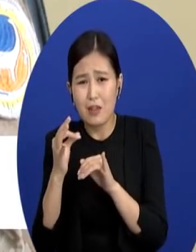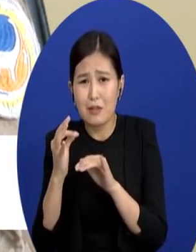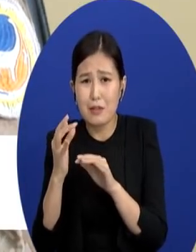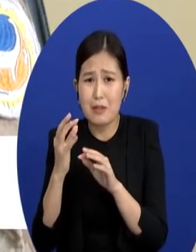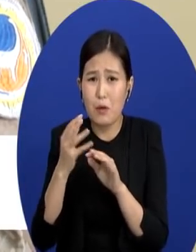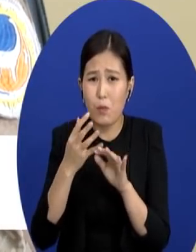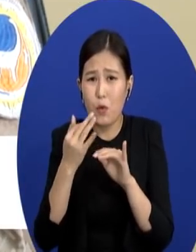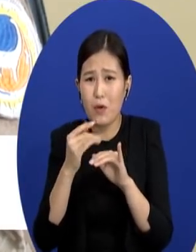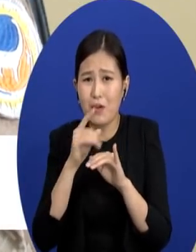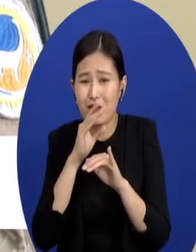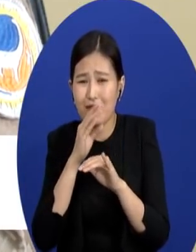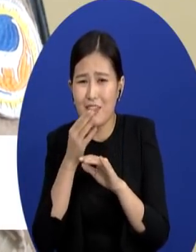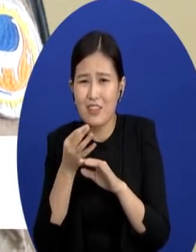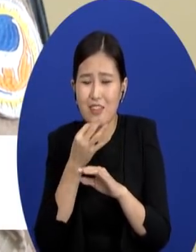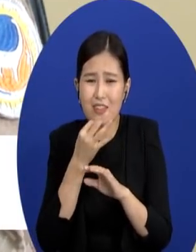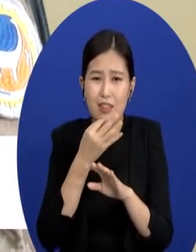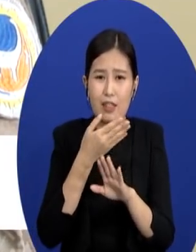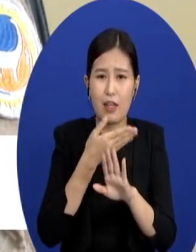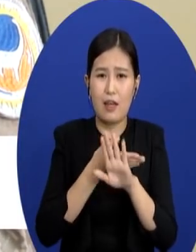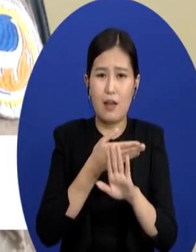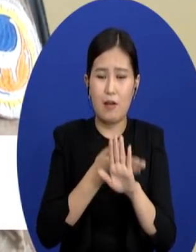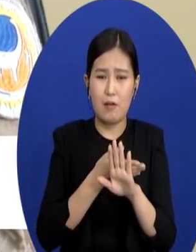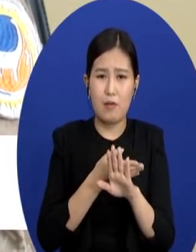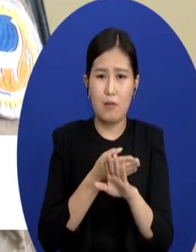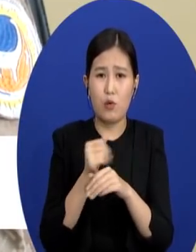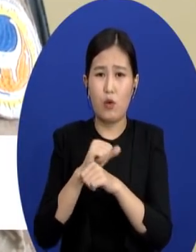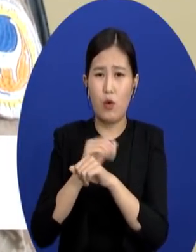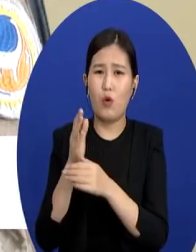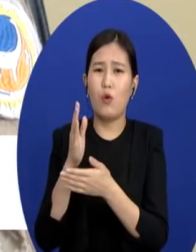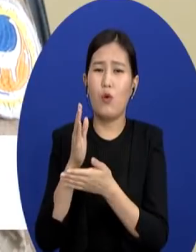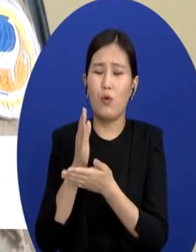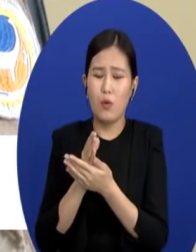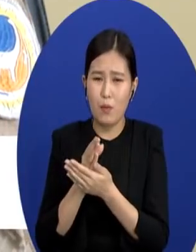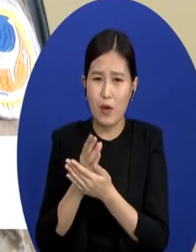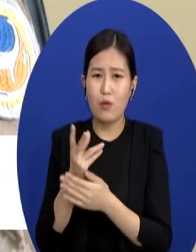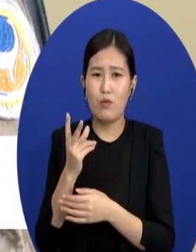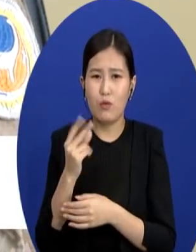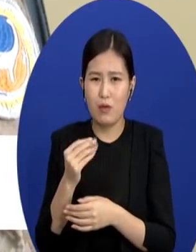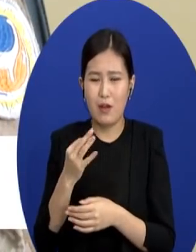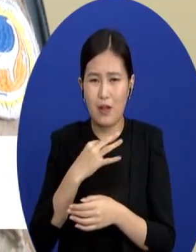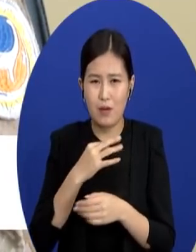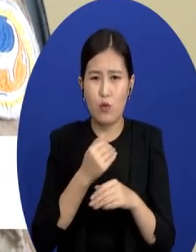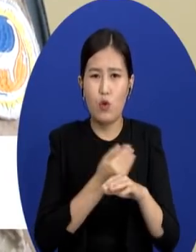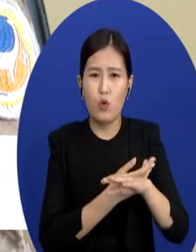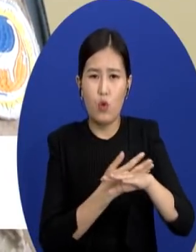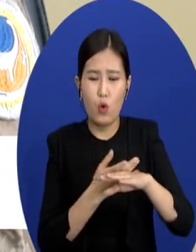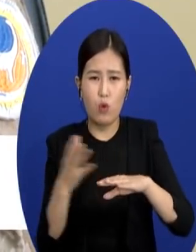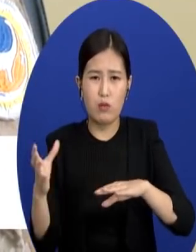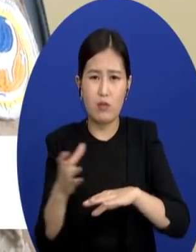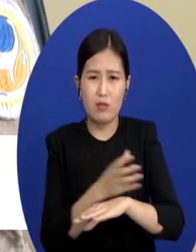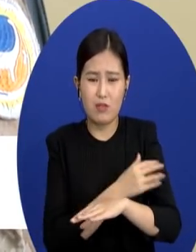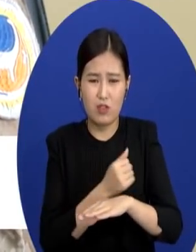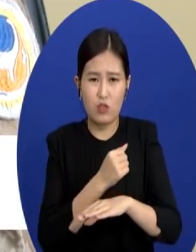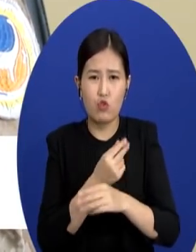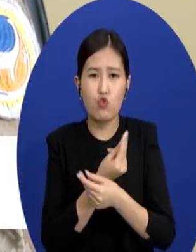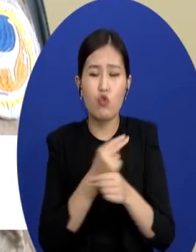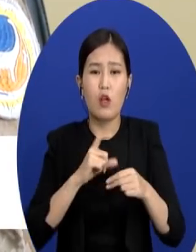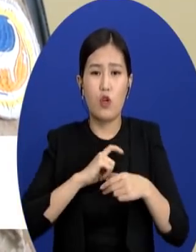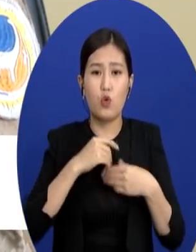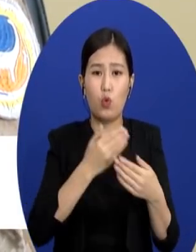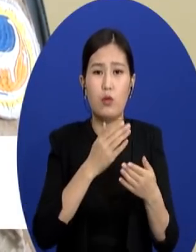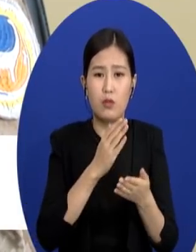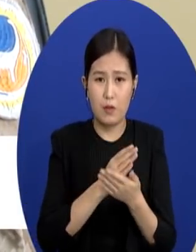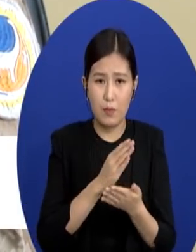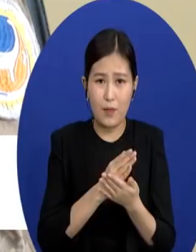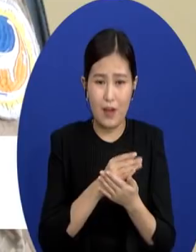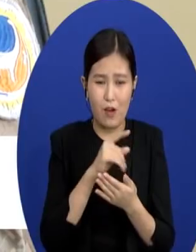ер нь одоо хэдийгээр 20 цайртай байгаа ч гэсэн өвс тэжээл татах ажлыг бол цөлөөтэй байлгаж байгаа учраас одоо дутуу